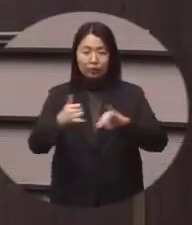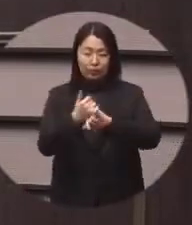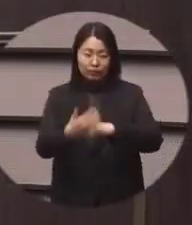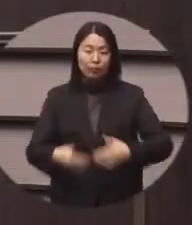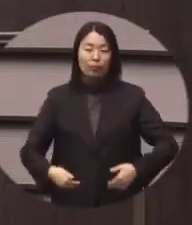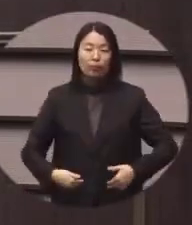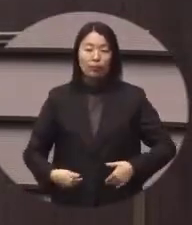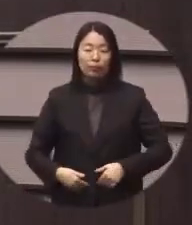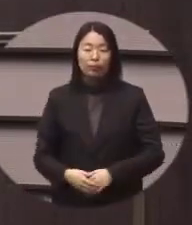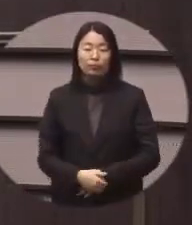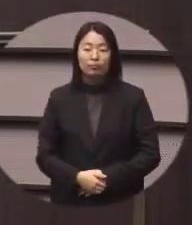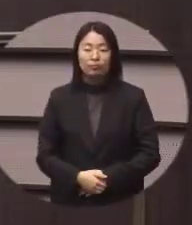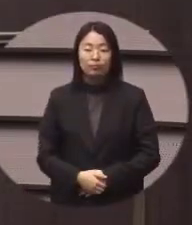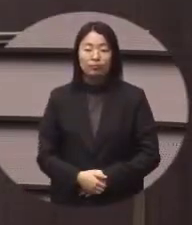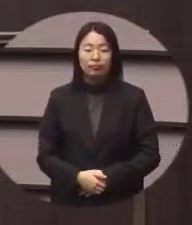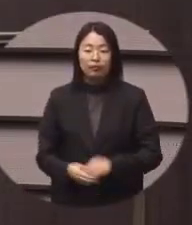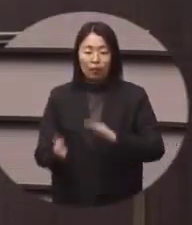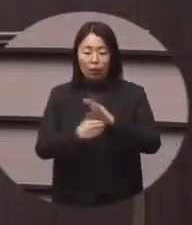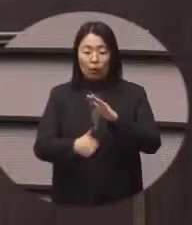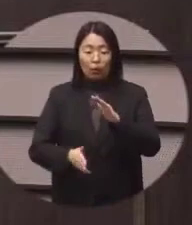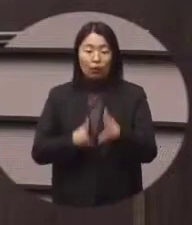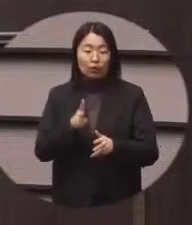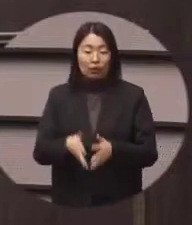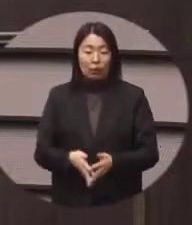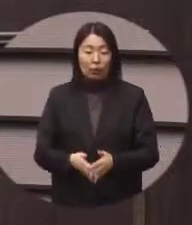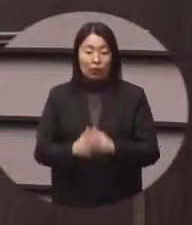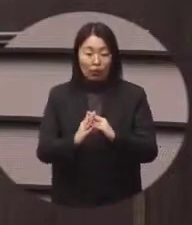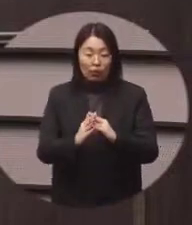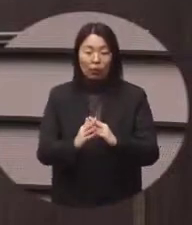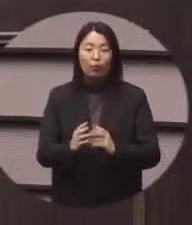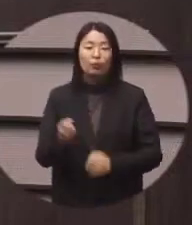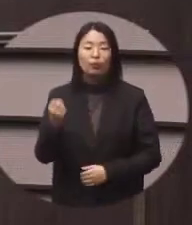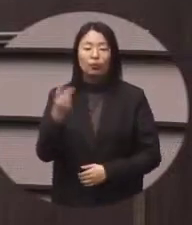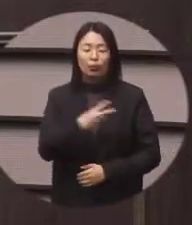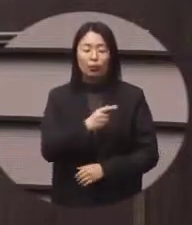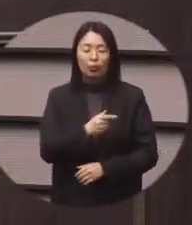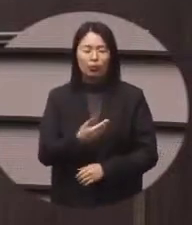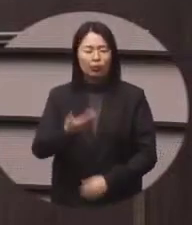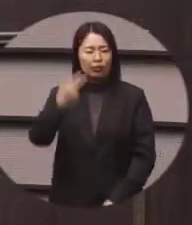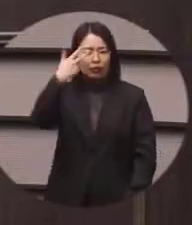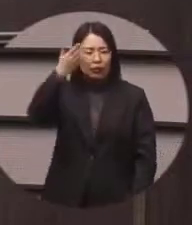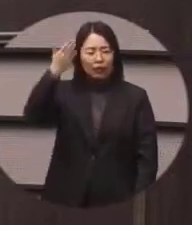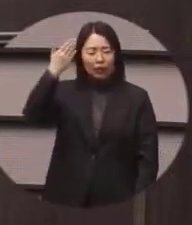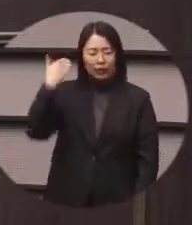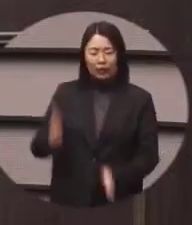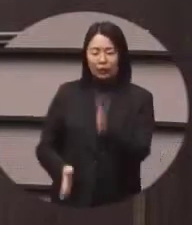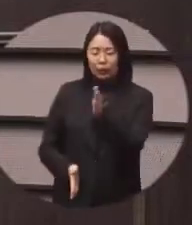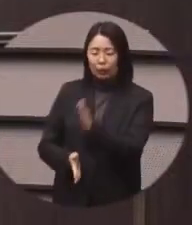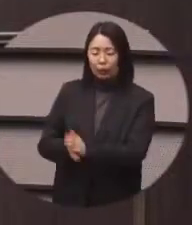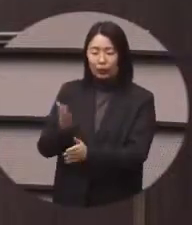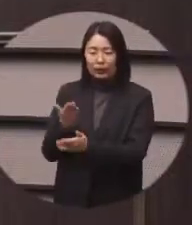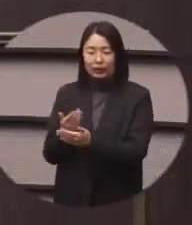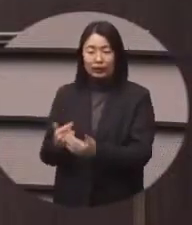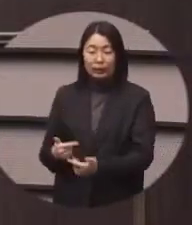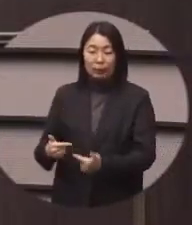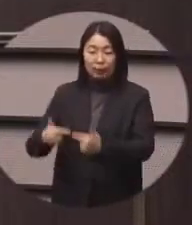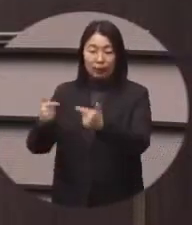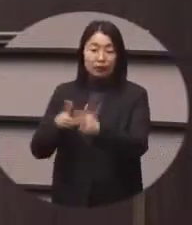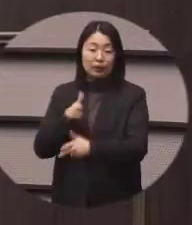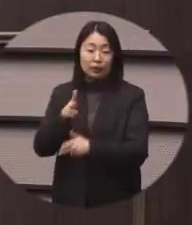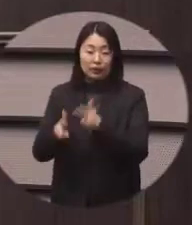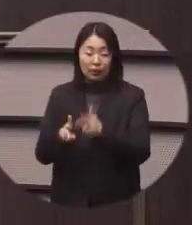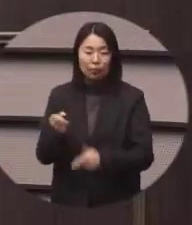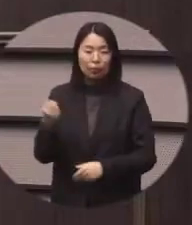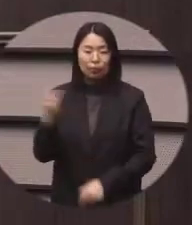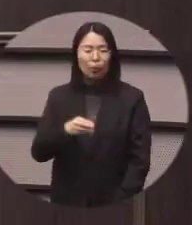구청사 복합 건축물 건립, SOC 복합화 사업, 구도심권 도시 재생 뉴딜 사업, 장기